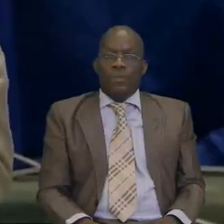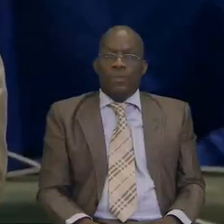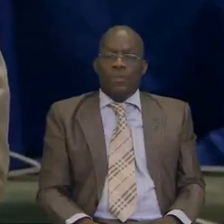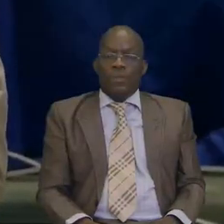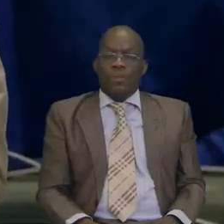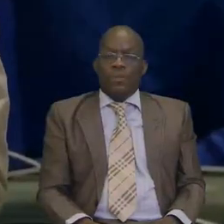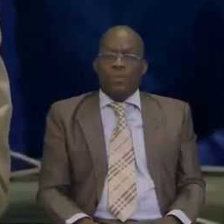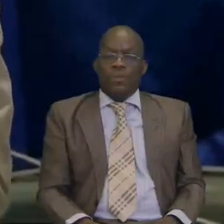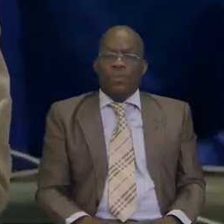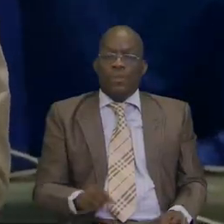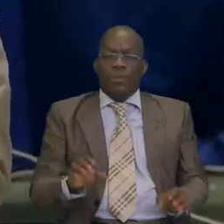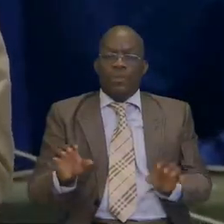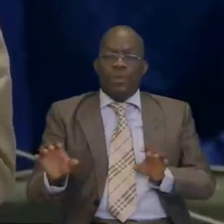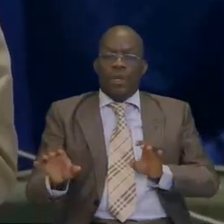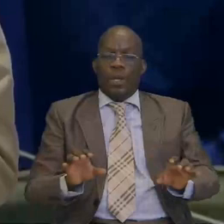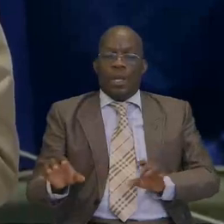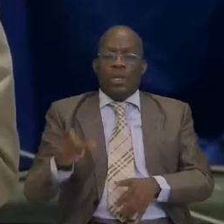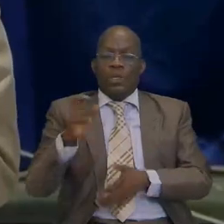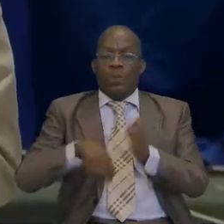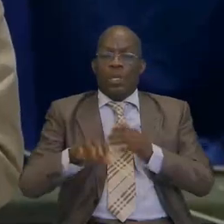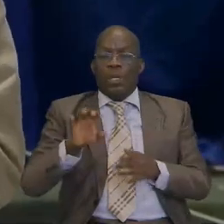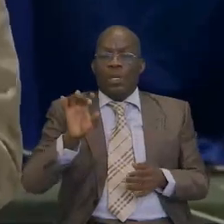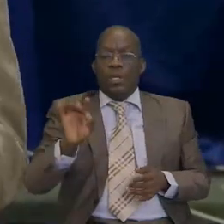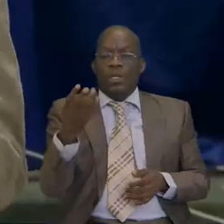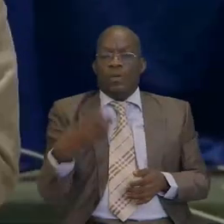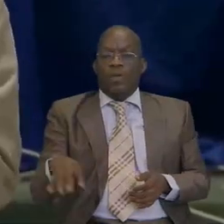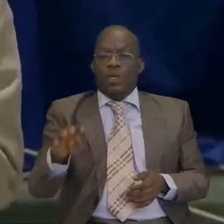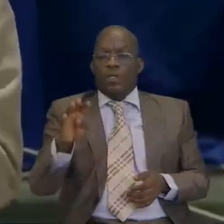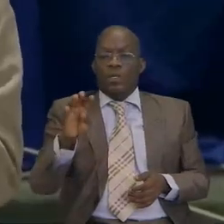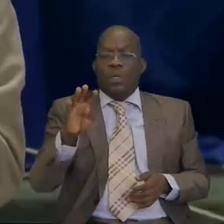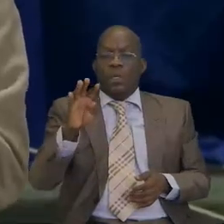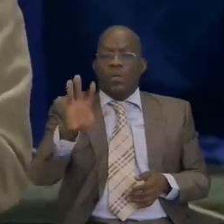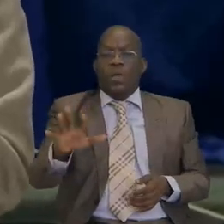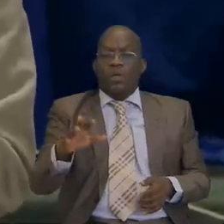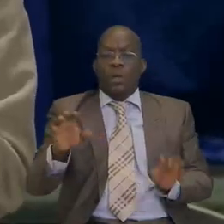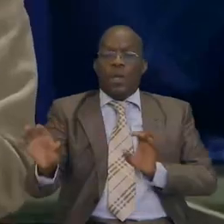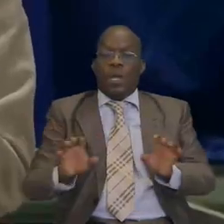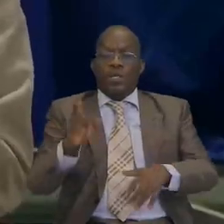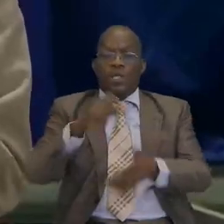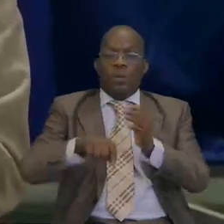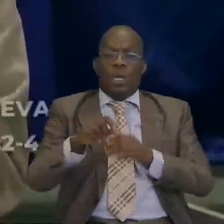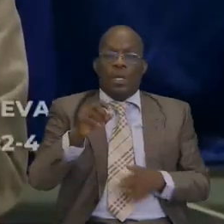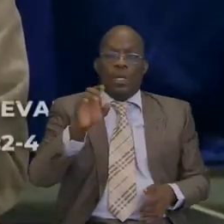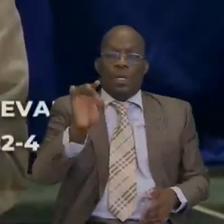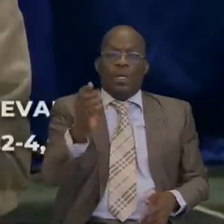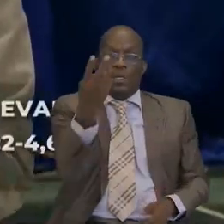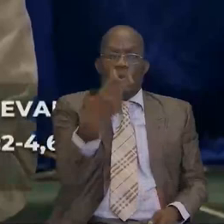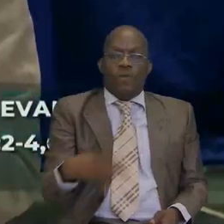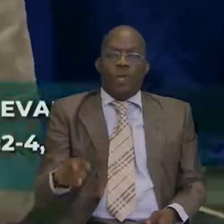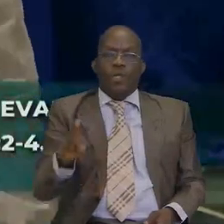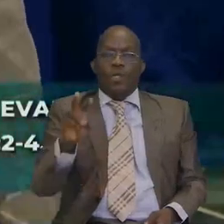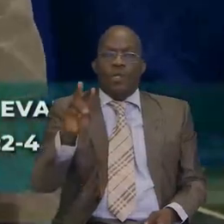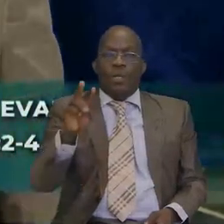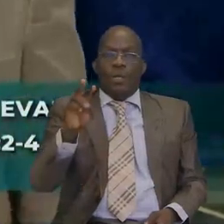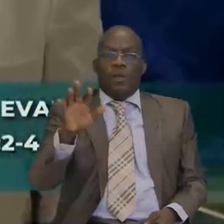Actes des apôtres, chapitre 8, verset 5. Actes, chapitre 8, verset 5.